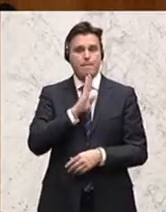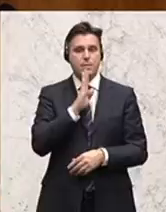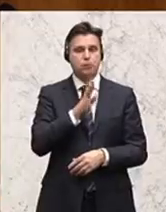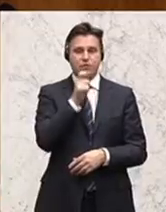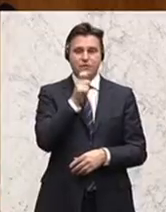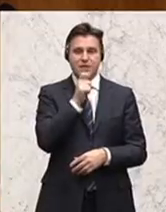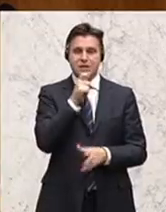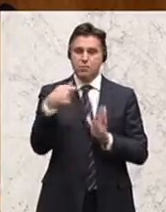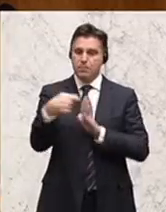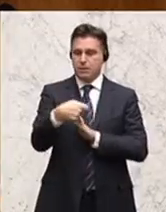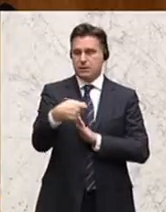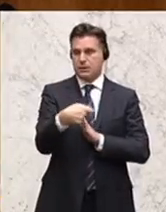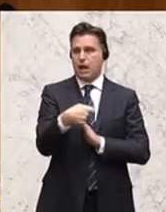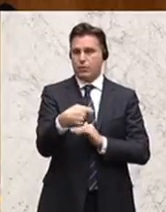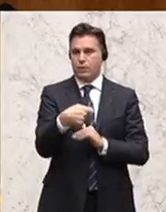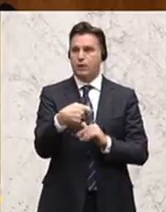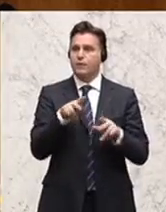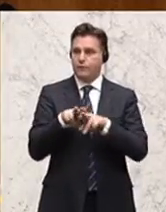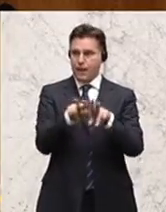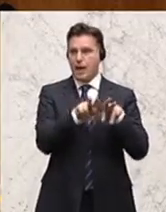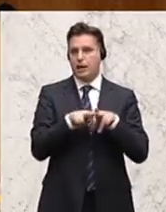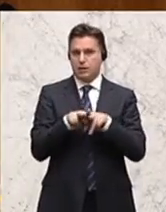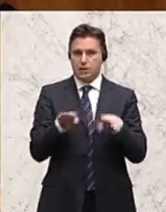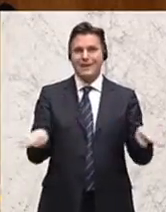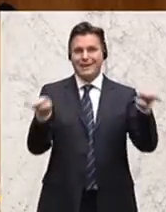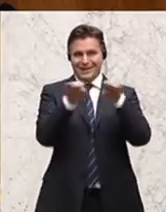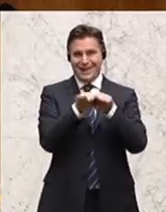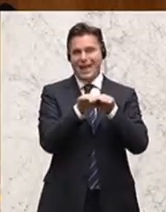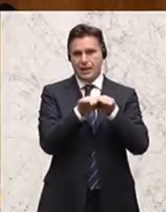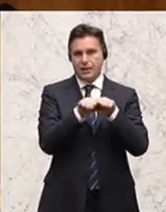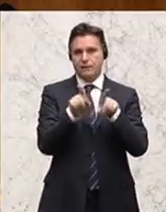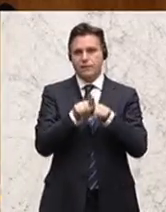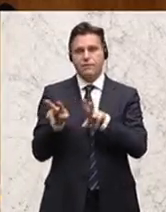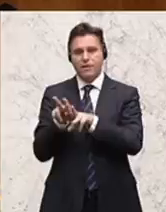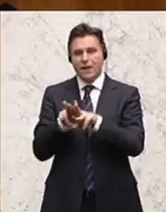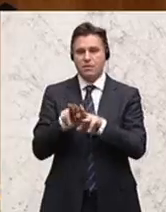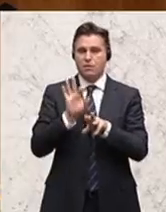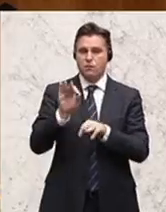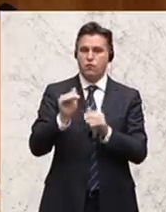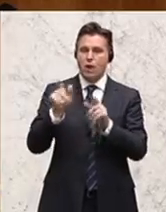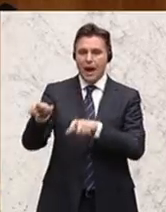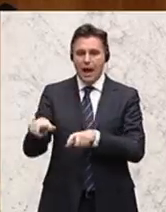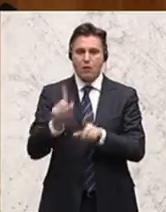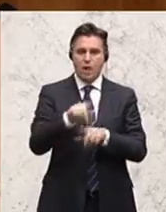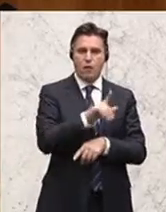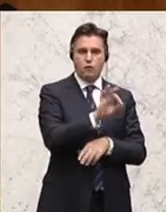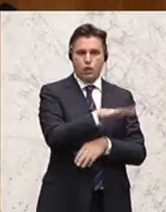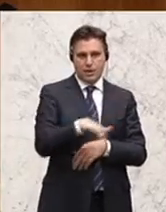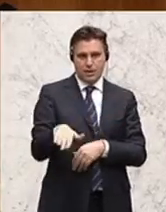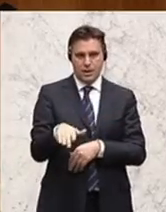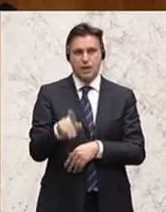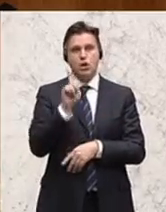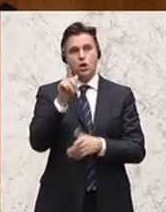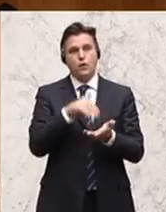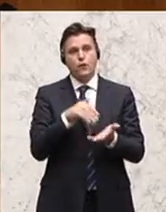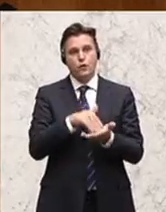pensionsversicherungsrechtlich pflegenden Angehörigen gleichgestellt werden. Ich möchte aber noch auf